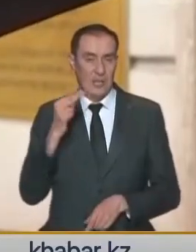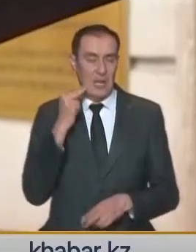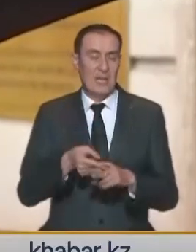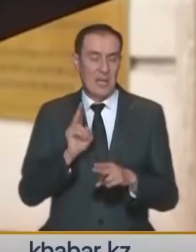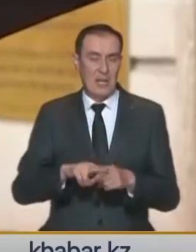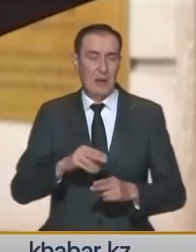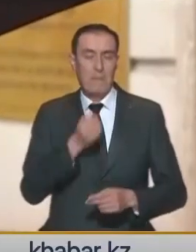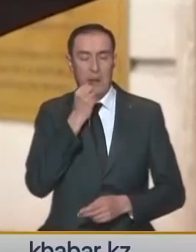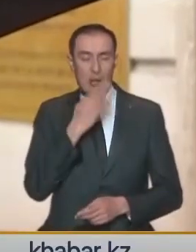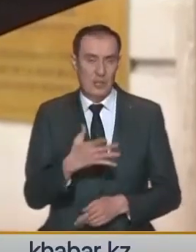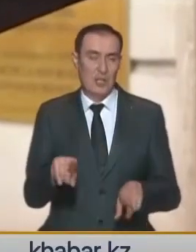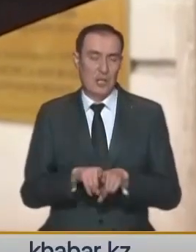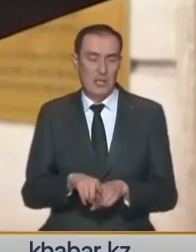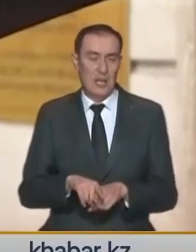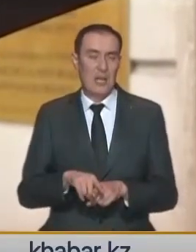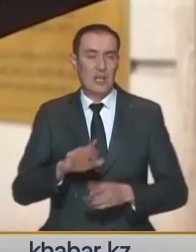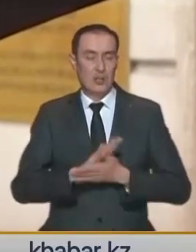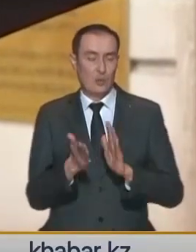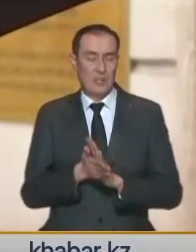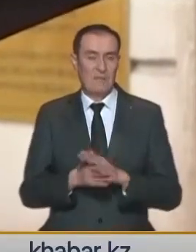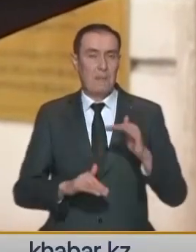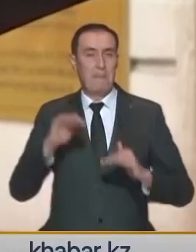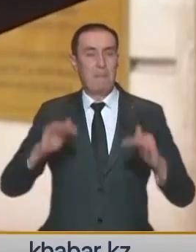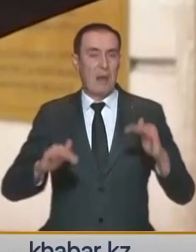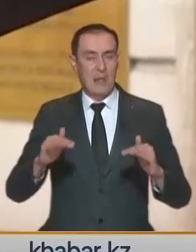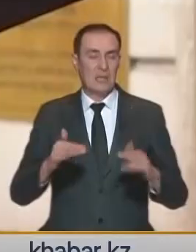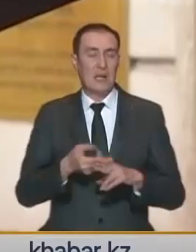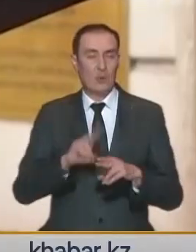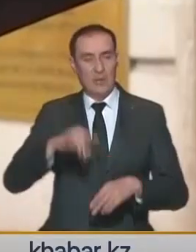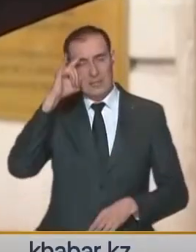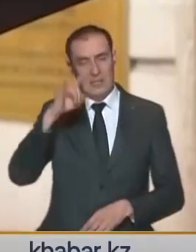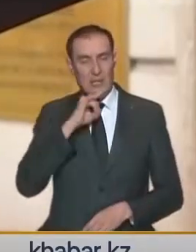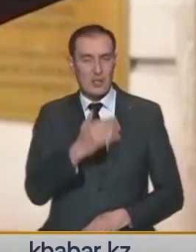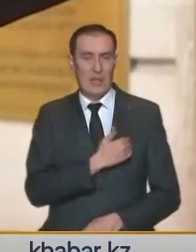это положительно также для геополитического баланса, которому Казахстан следует.